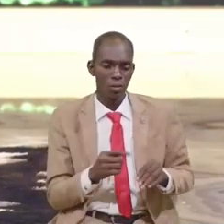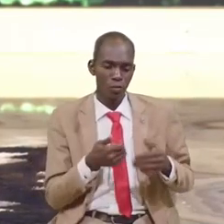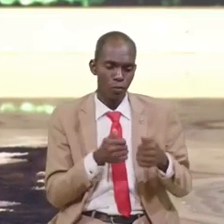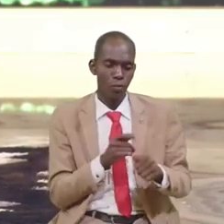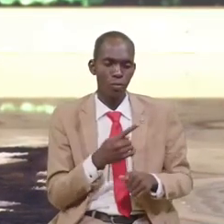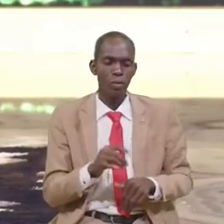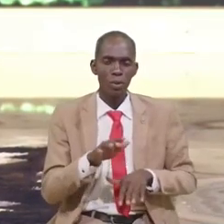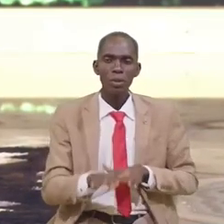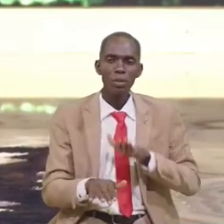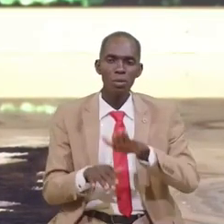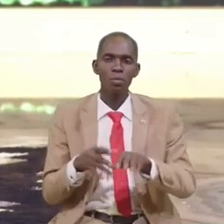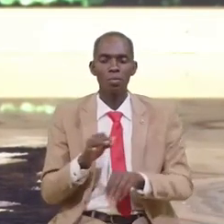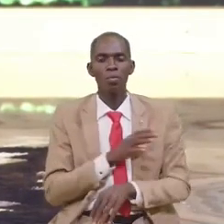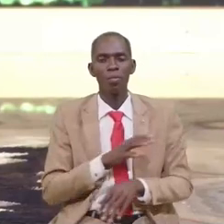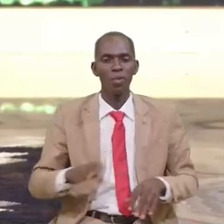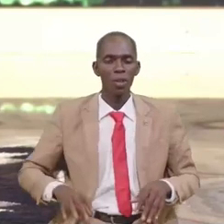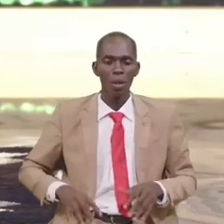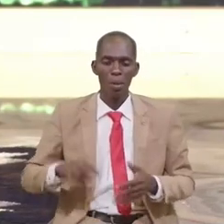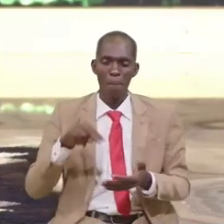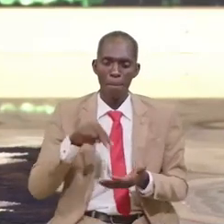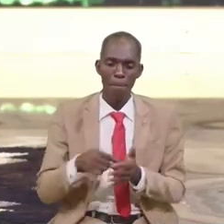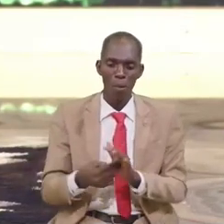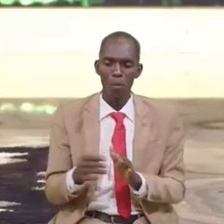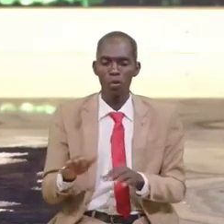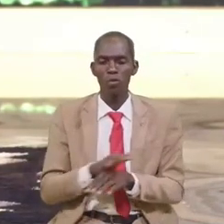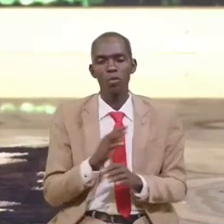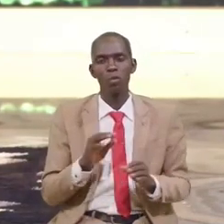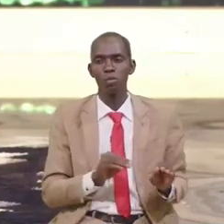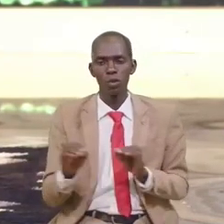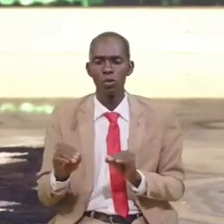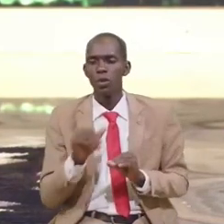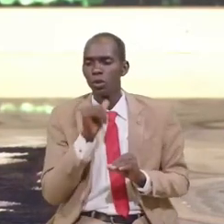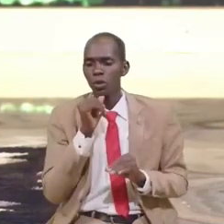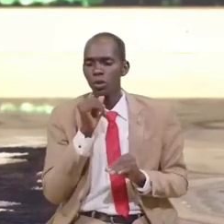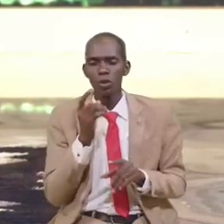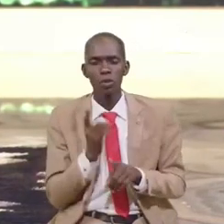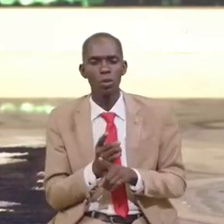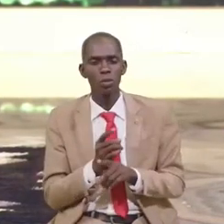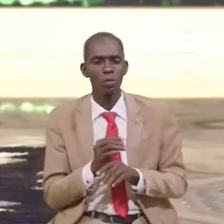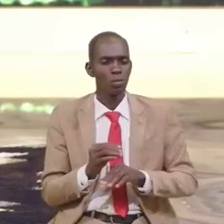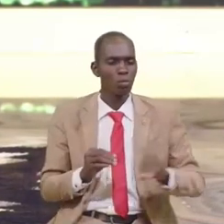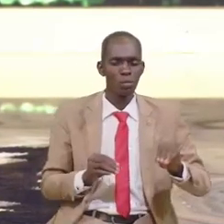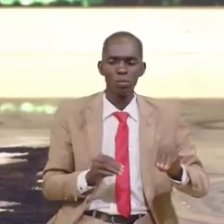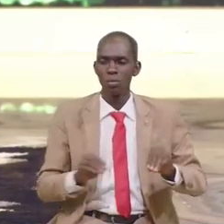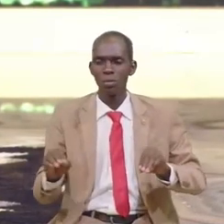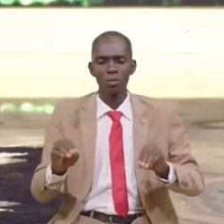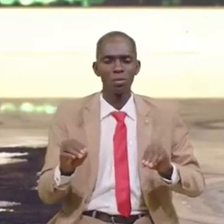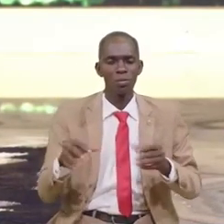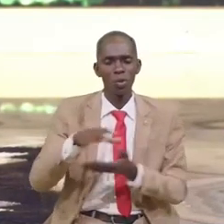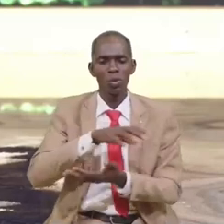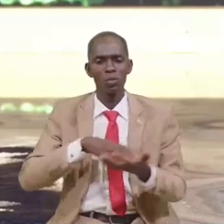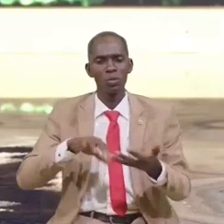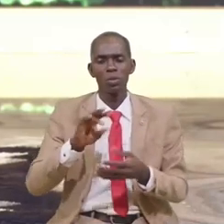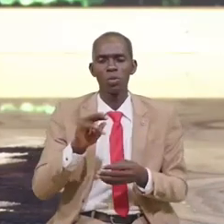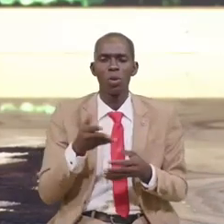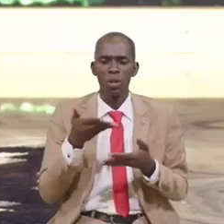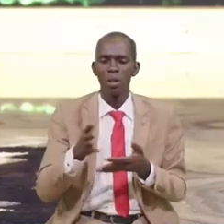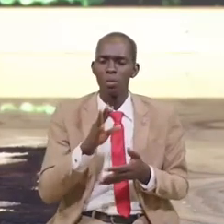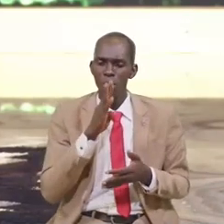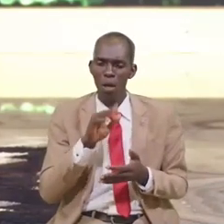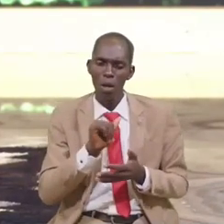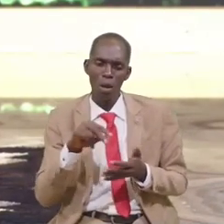Christ. Les déplacements ciblés. Il ne faut pas vous déplacer n'importe comment et n'importe où. Qu'il y ait un objectif.